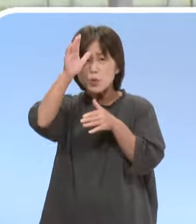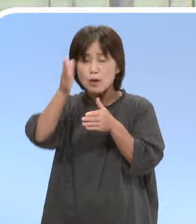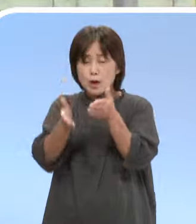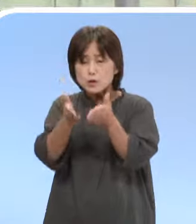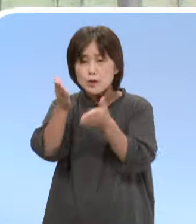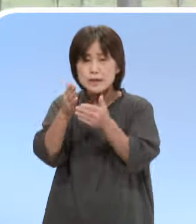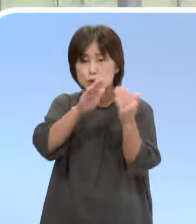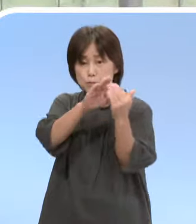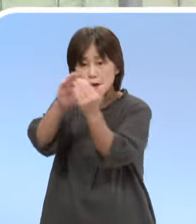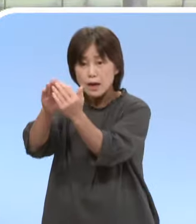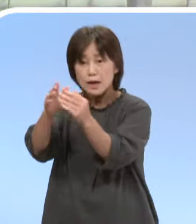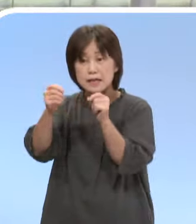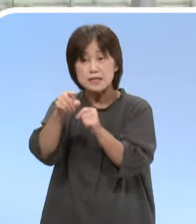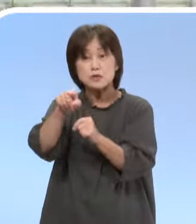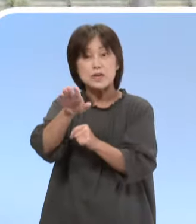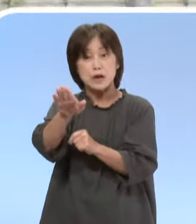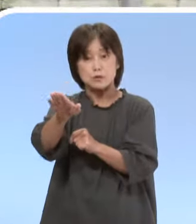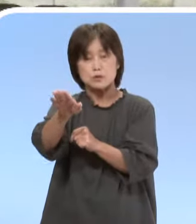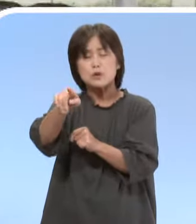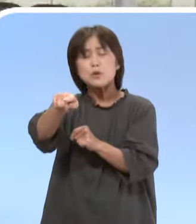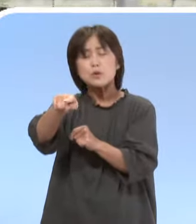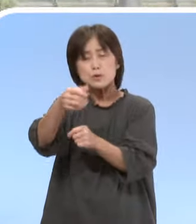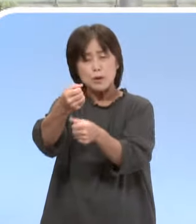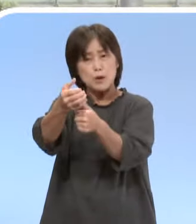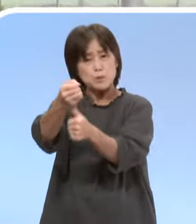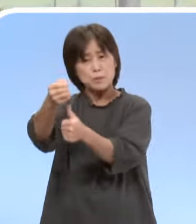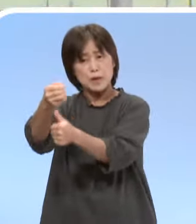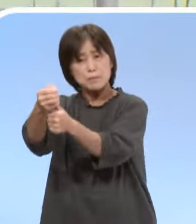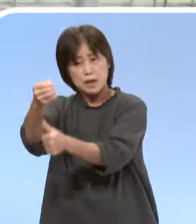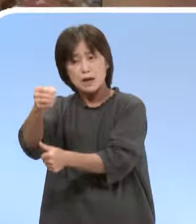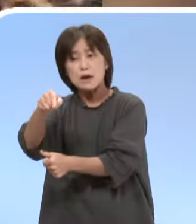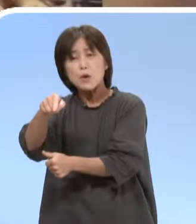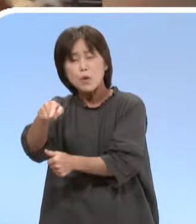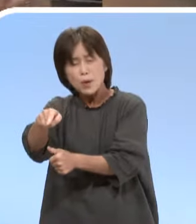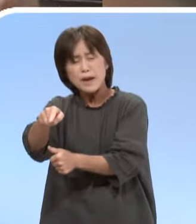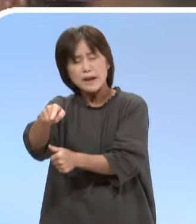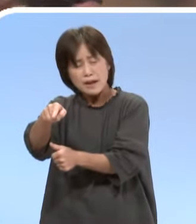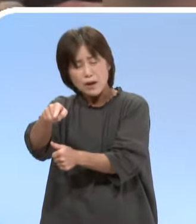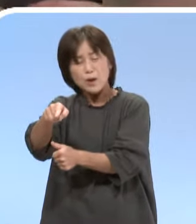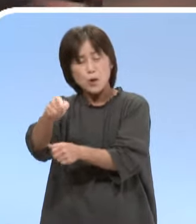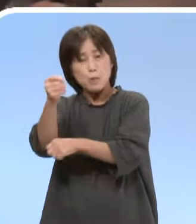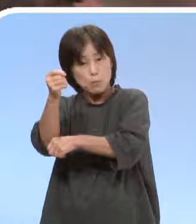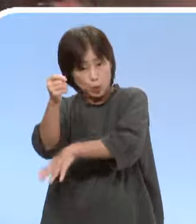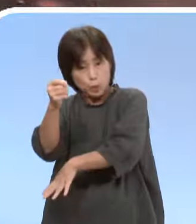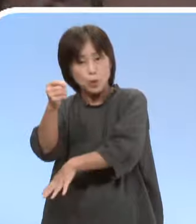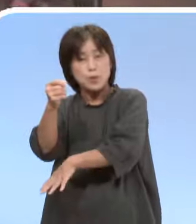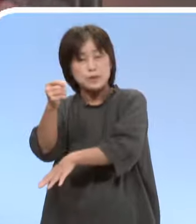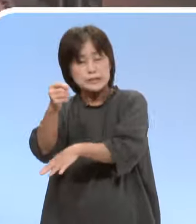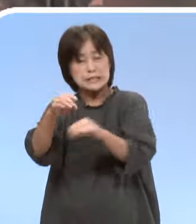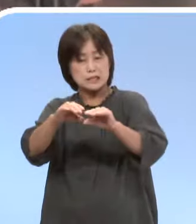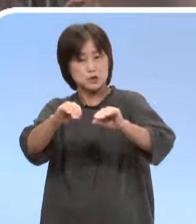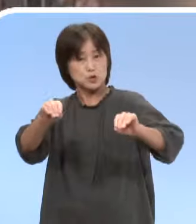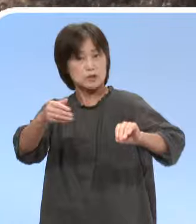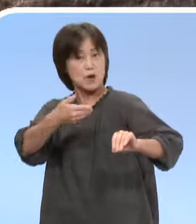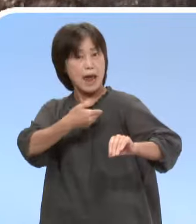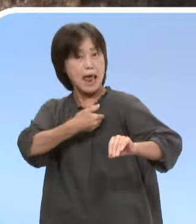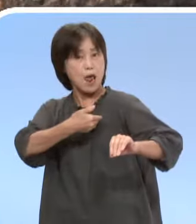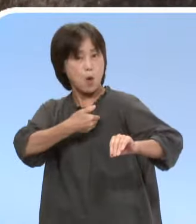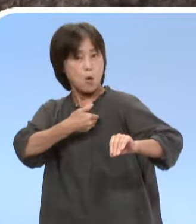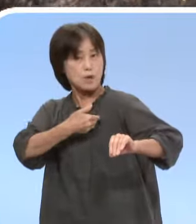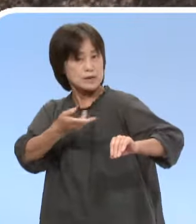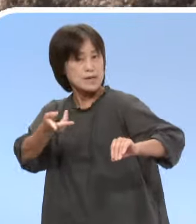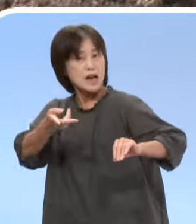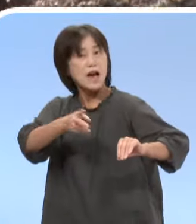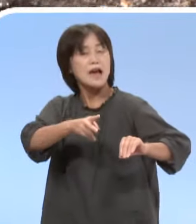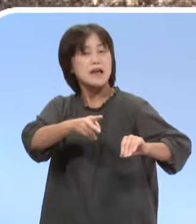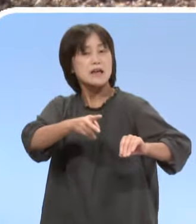場近くでやってまして、 はい、 養鶏場から取れる鶏粉っていうのは実は素晴らしいもんで、その鶏粉を特別